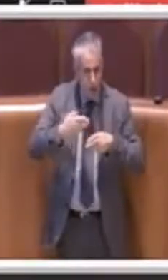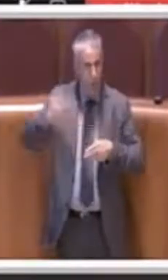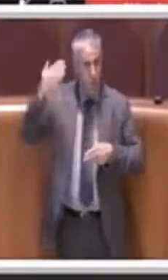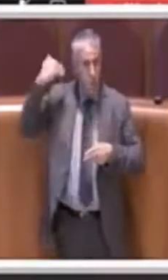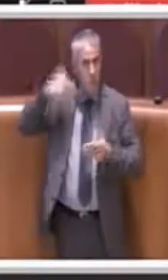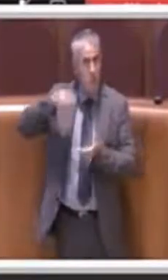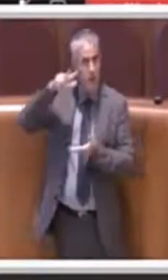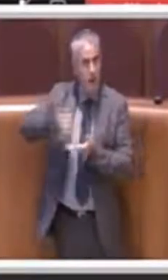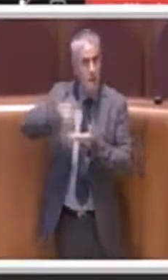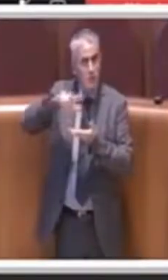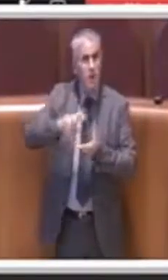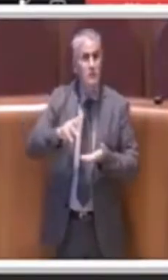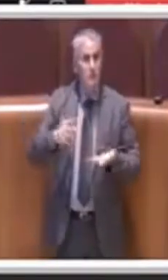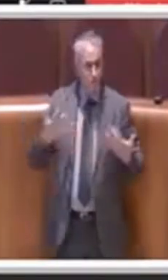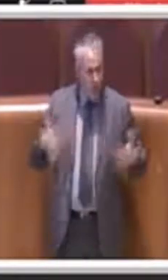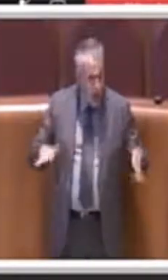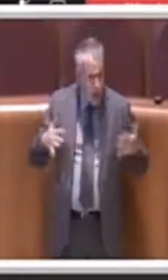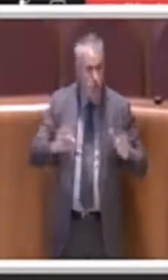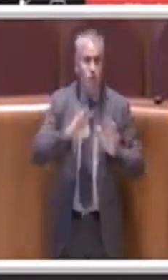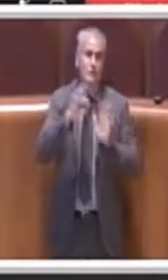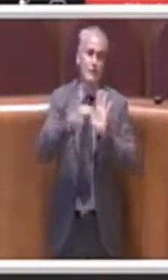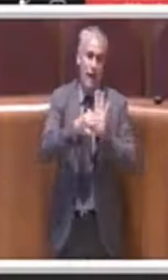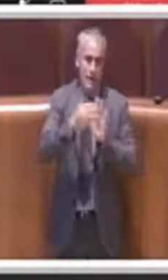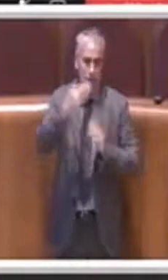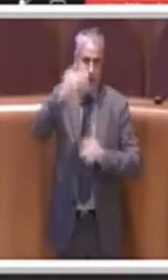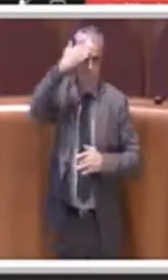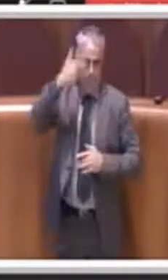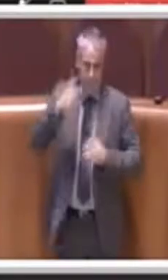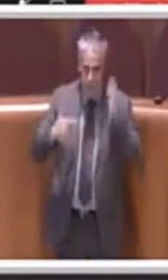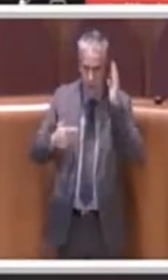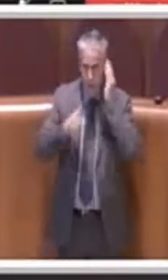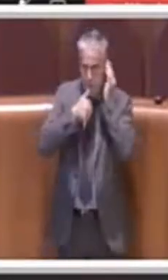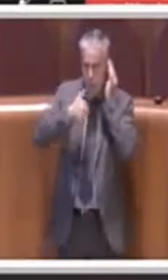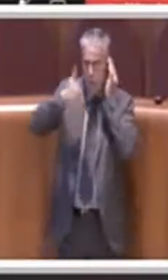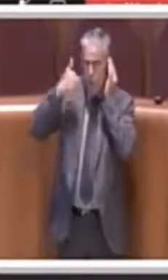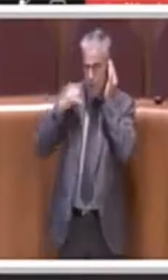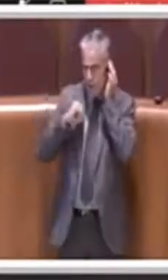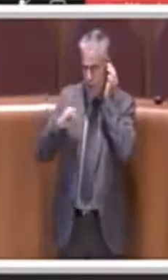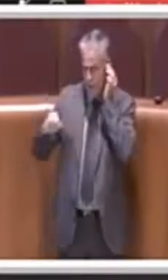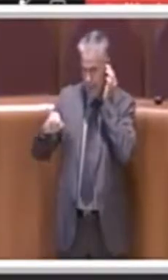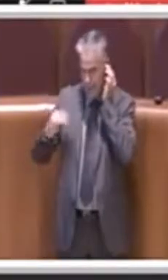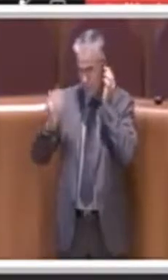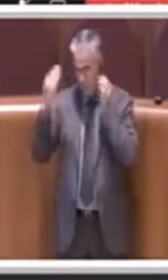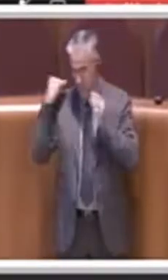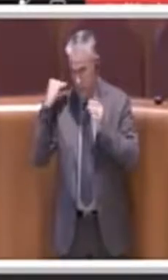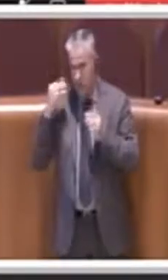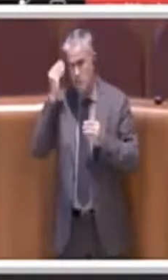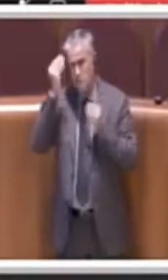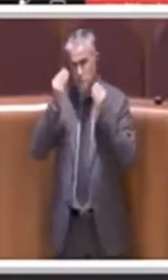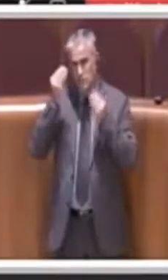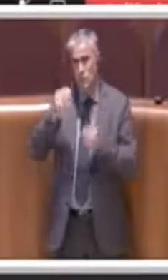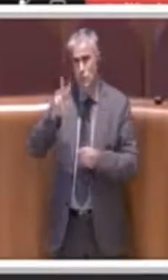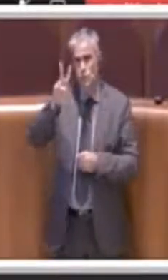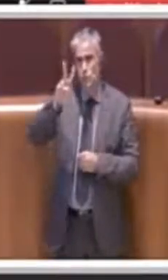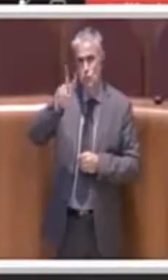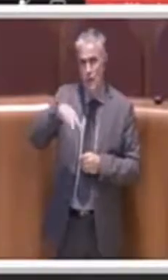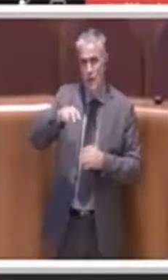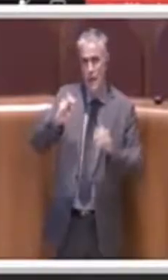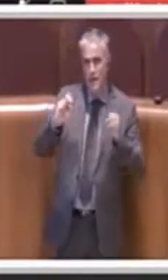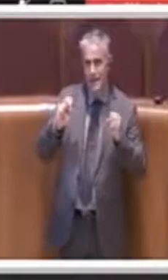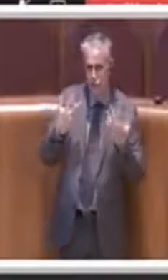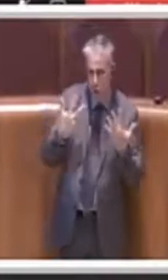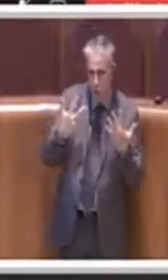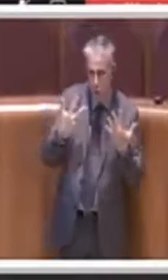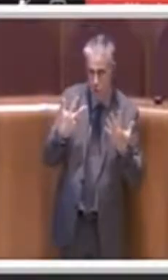adesso la data precisa non la ricordo, ma stiamo parlando di almeno un anno e mezzo fa, credo fosse appunto il